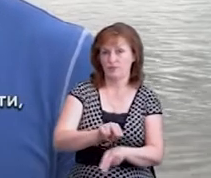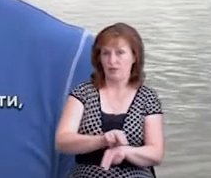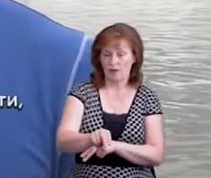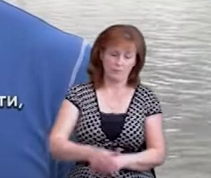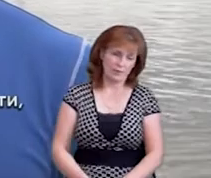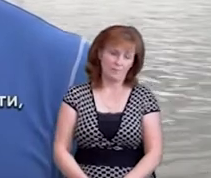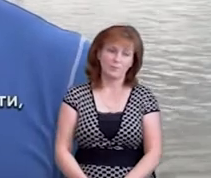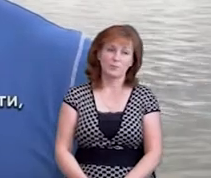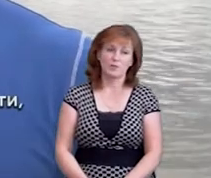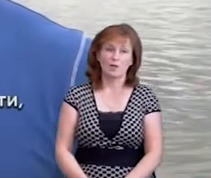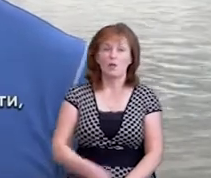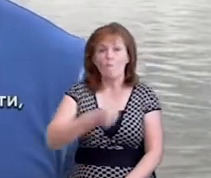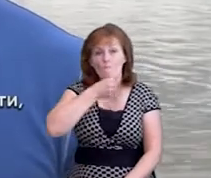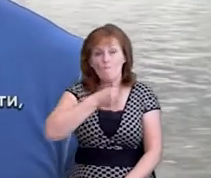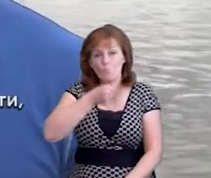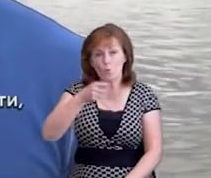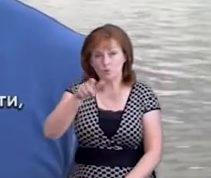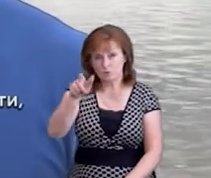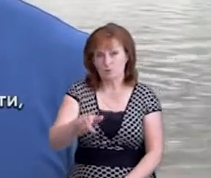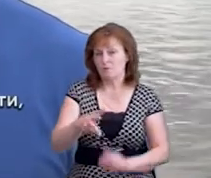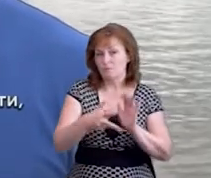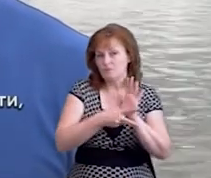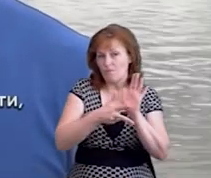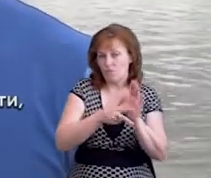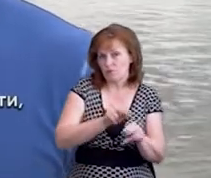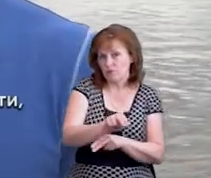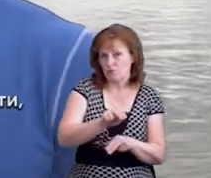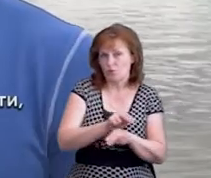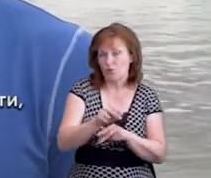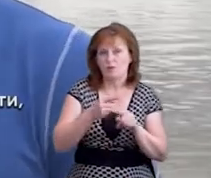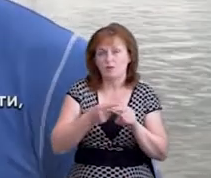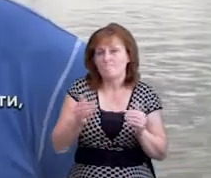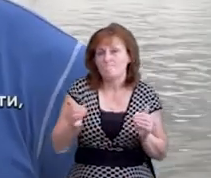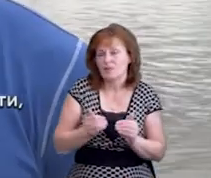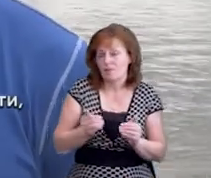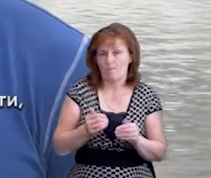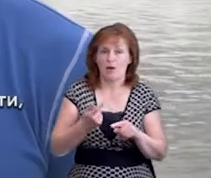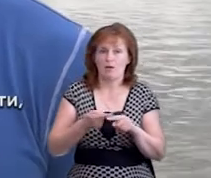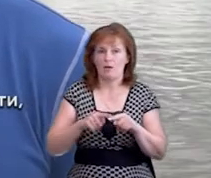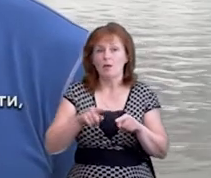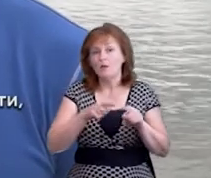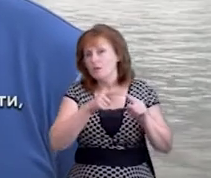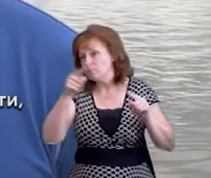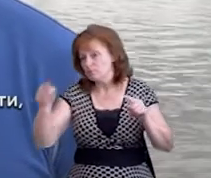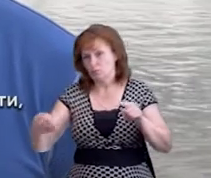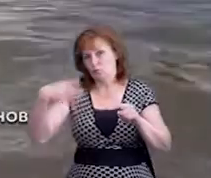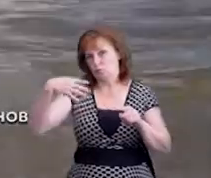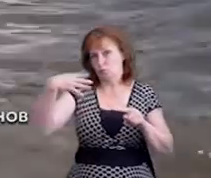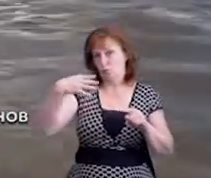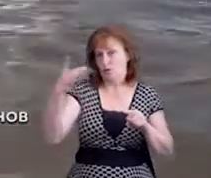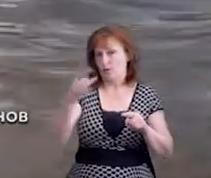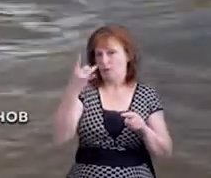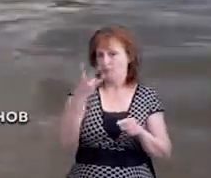да? В возрасте научился за 8 занятий плавать, это минимальный термин, максимальный был 40 занятий. И тот научился.